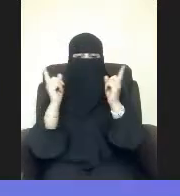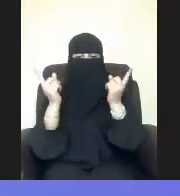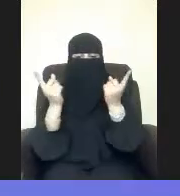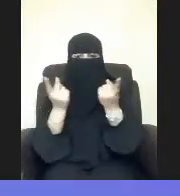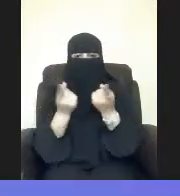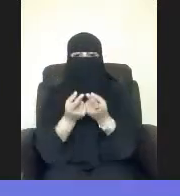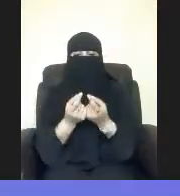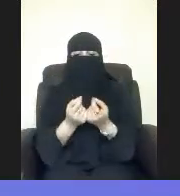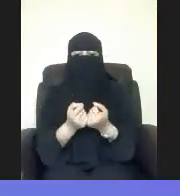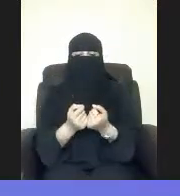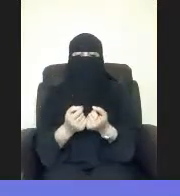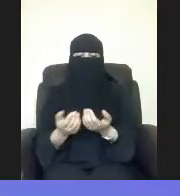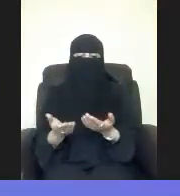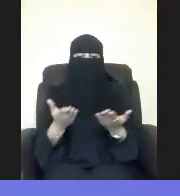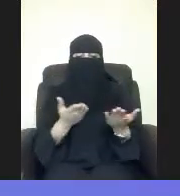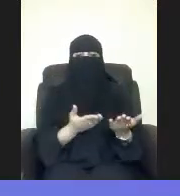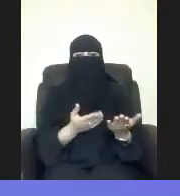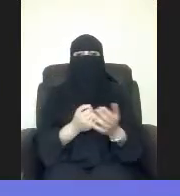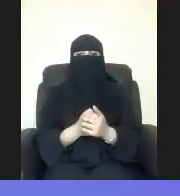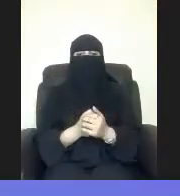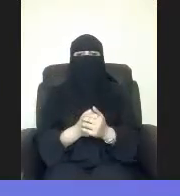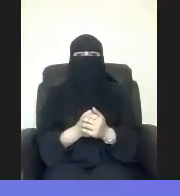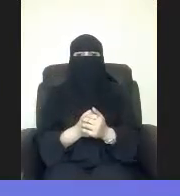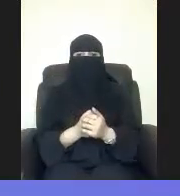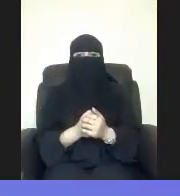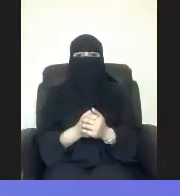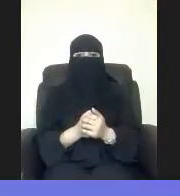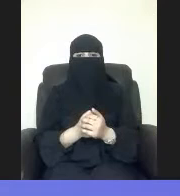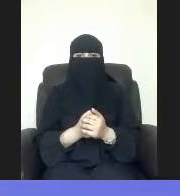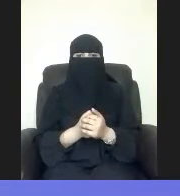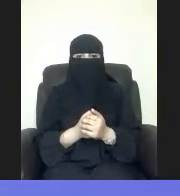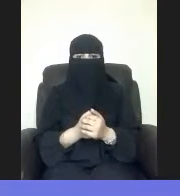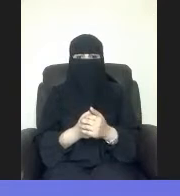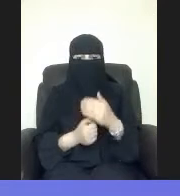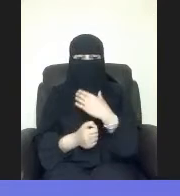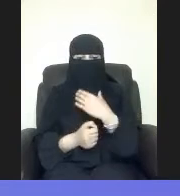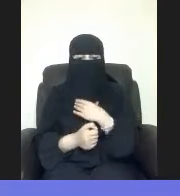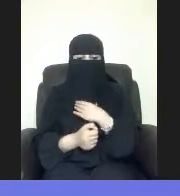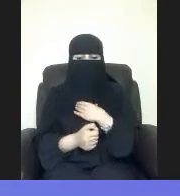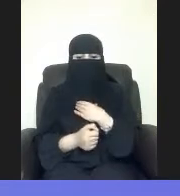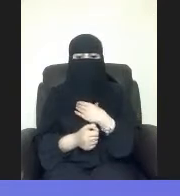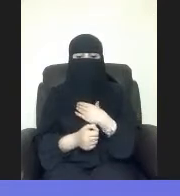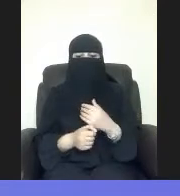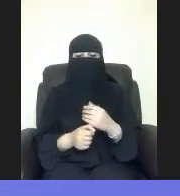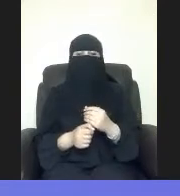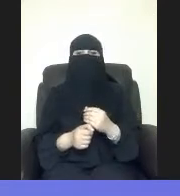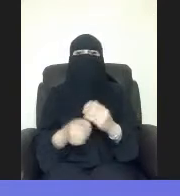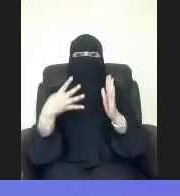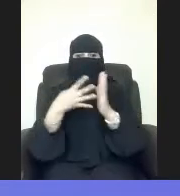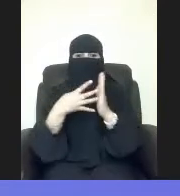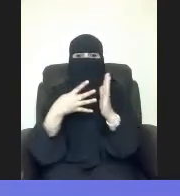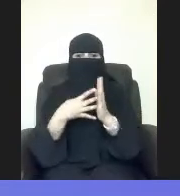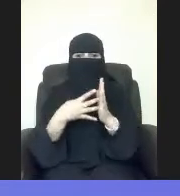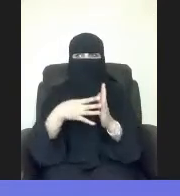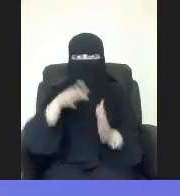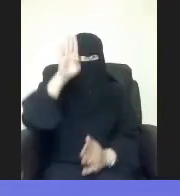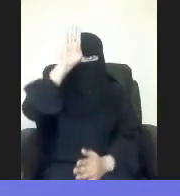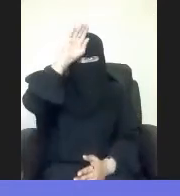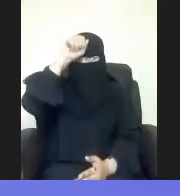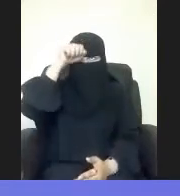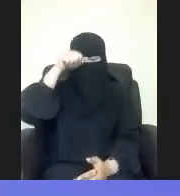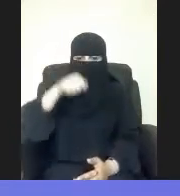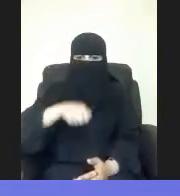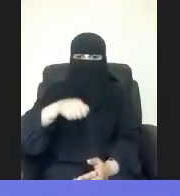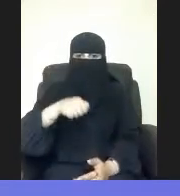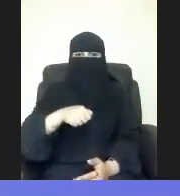اليوم. صدقا جامعة الملك خالد تميزت بشكل كبير في تبني التعليم